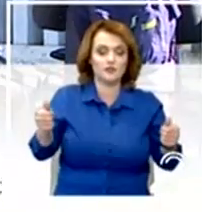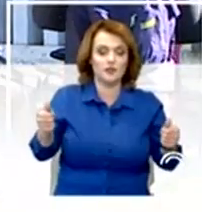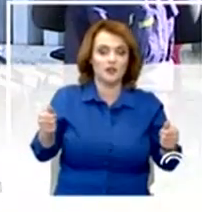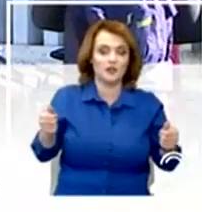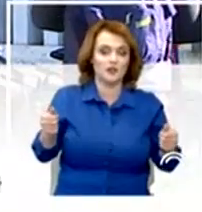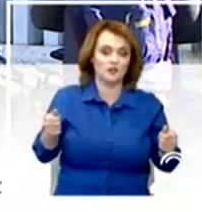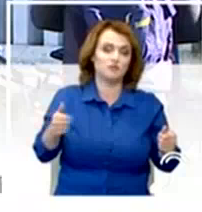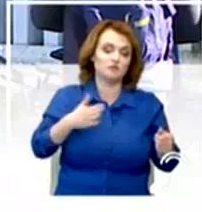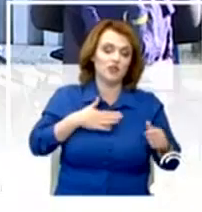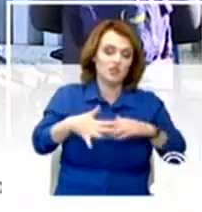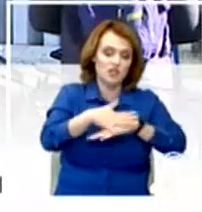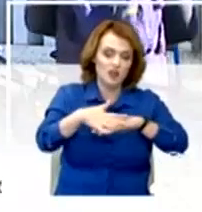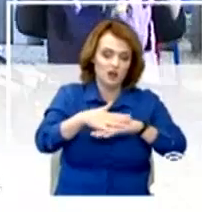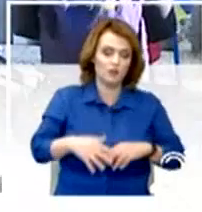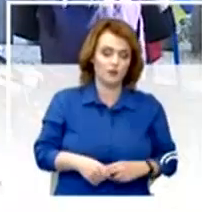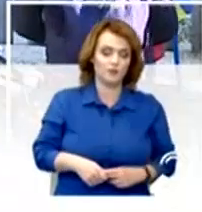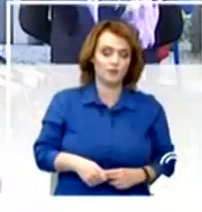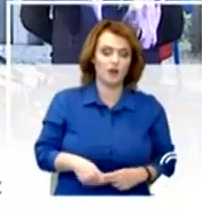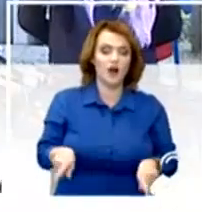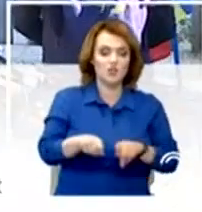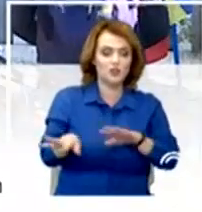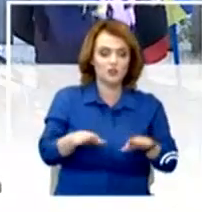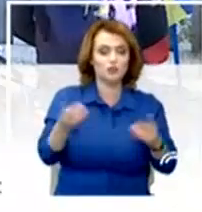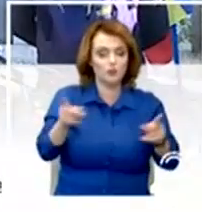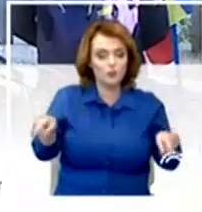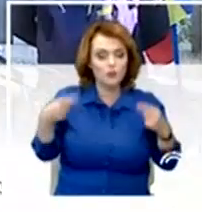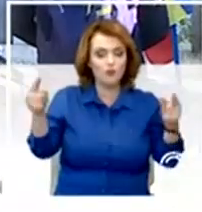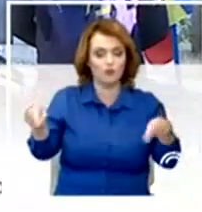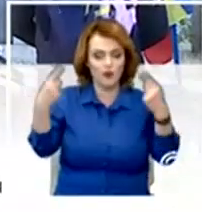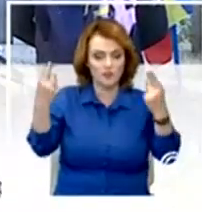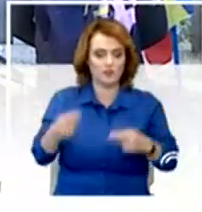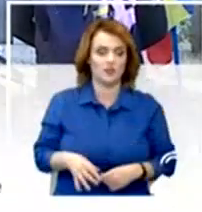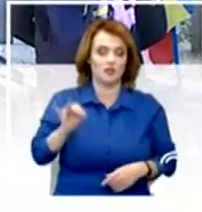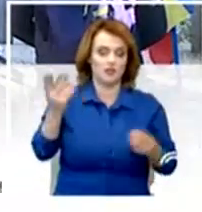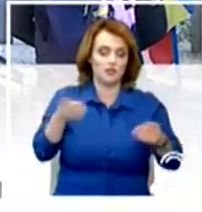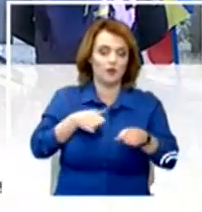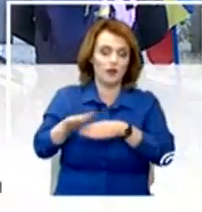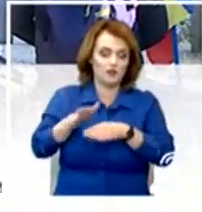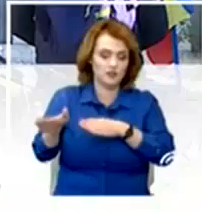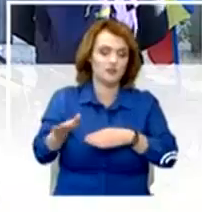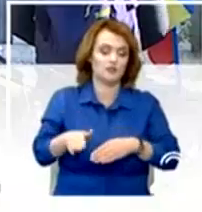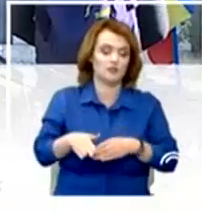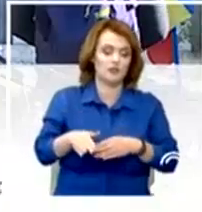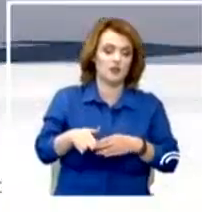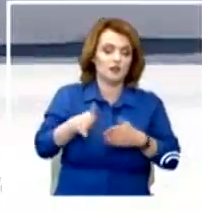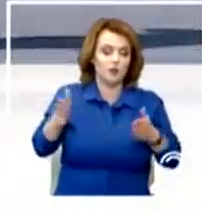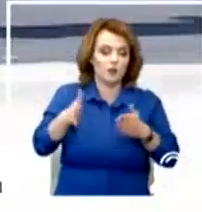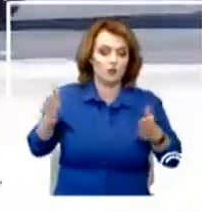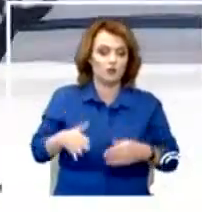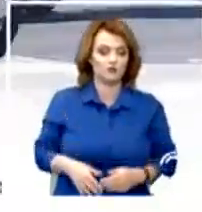neant. Asemenea acțiuni trebuie să promovate, trebuie să fie realizate cât mai